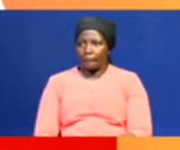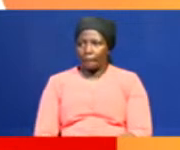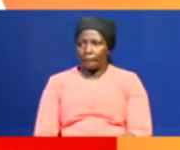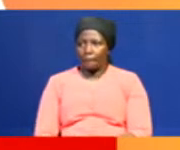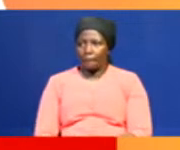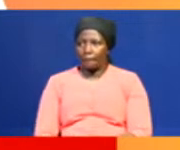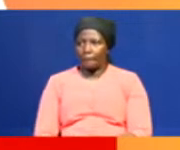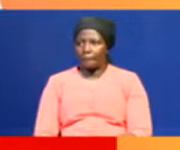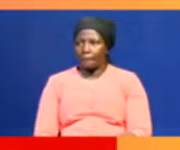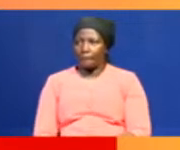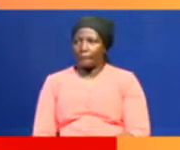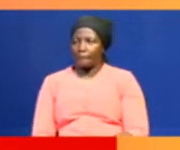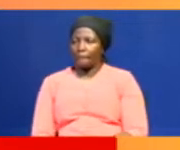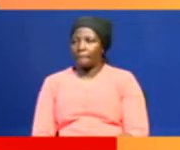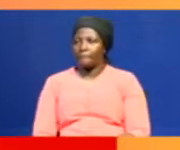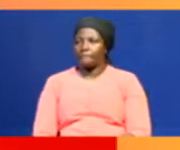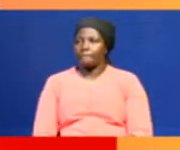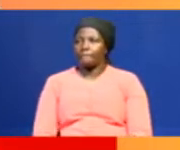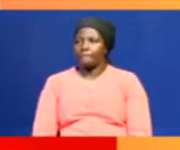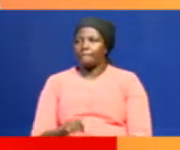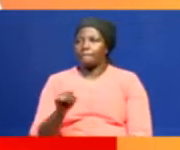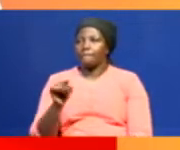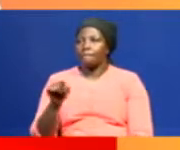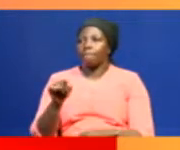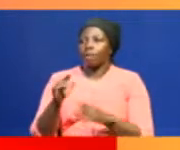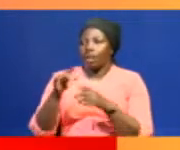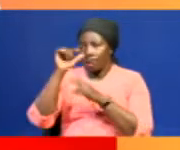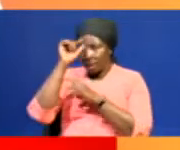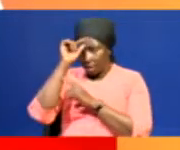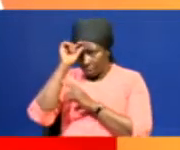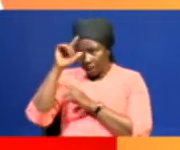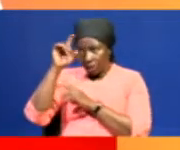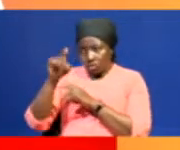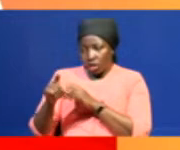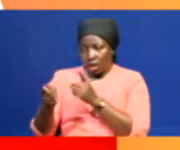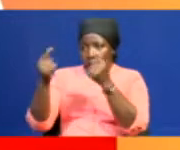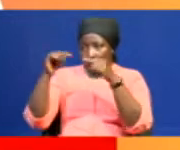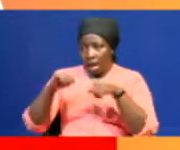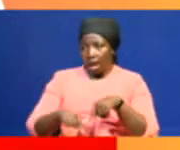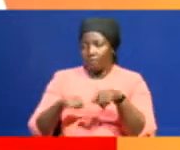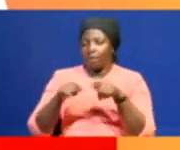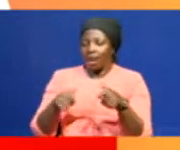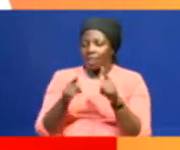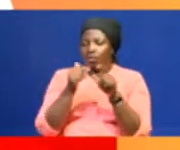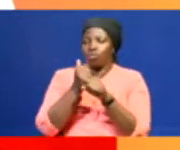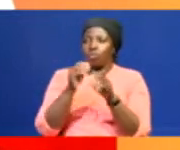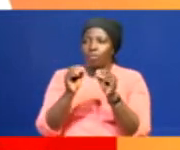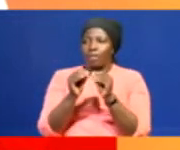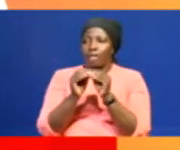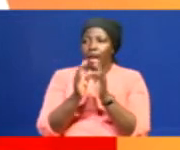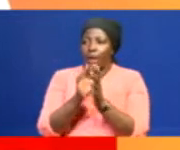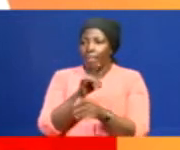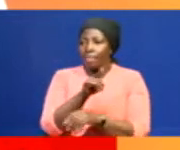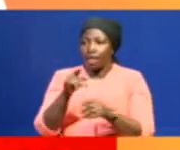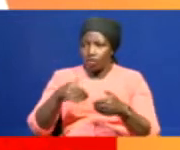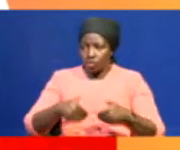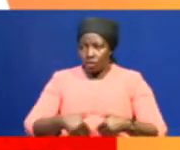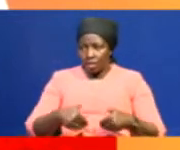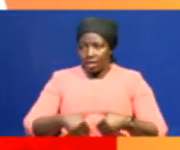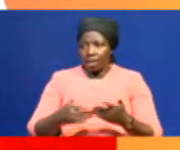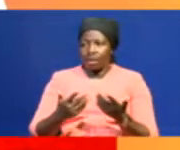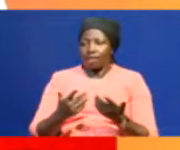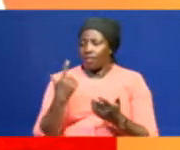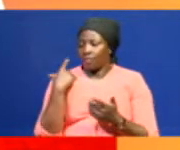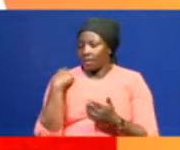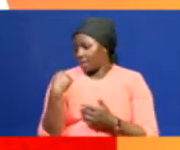vya serikali, wacha tufanye kazi pamoja, wajitokeze, wakuje tufanye mikutano na hawa vijana. Kama juzi